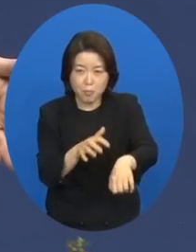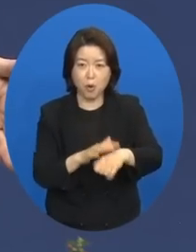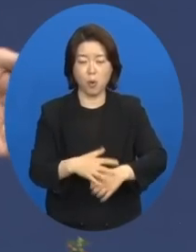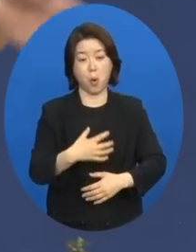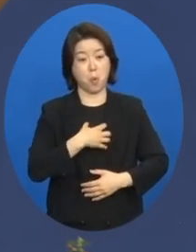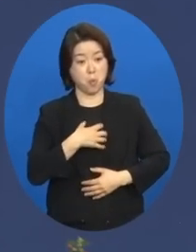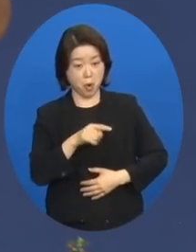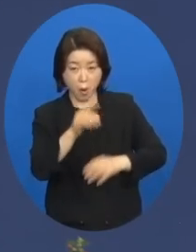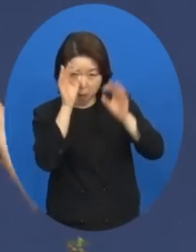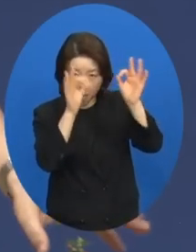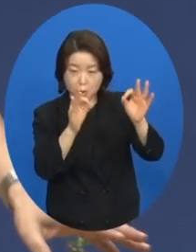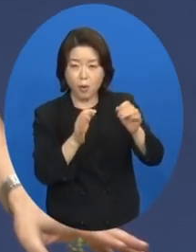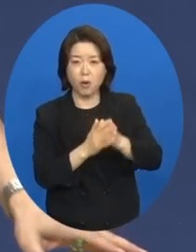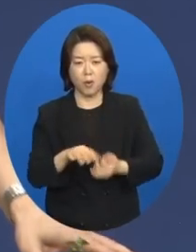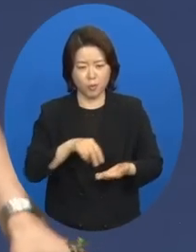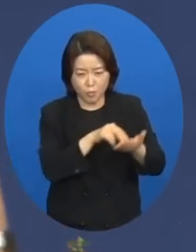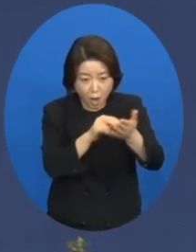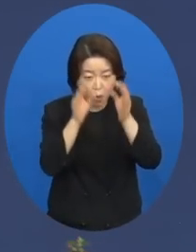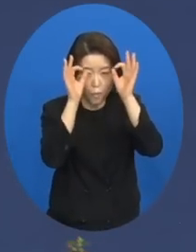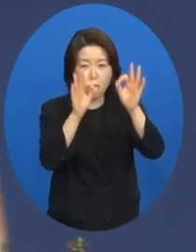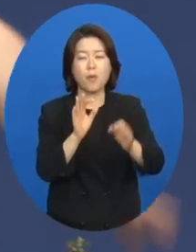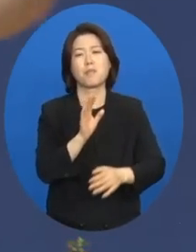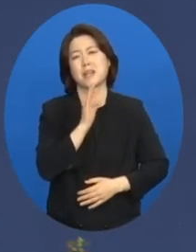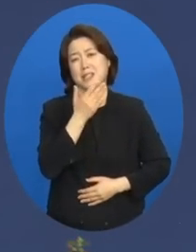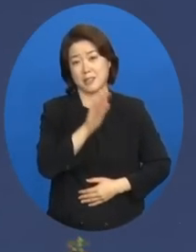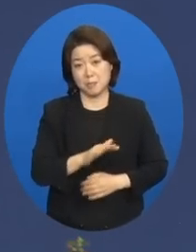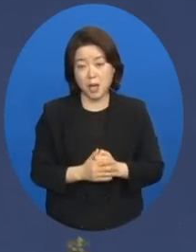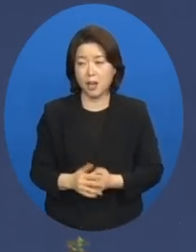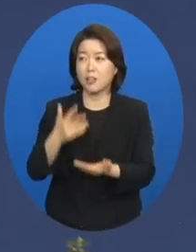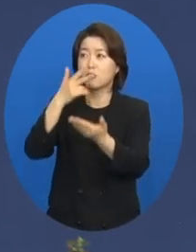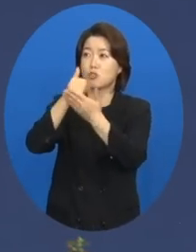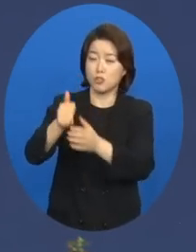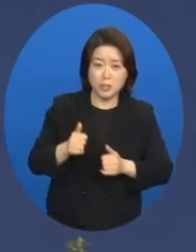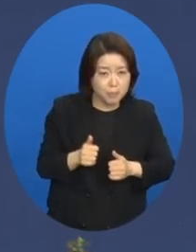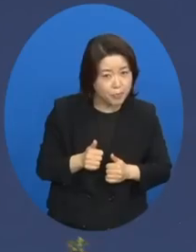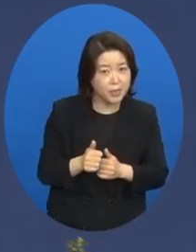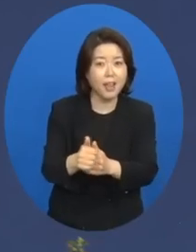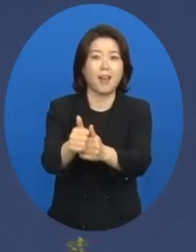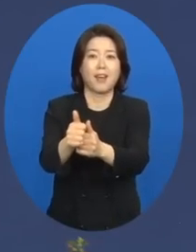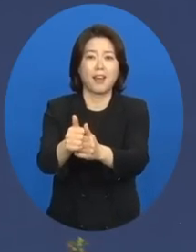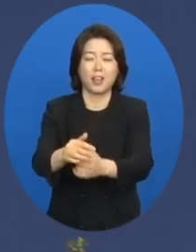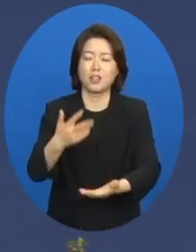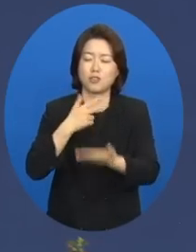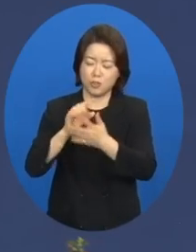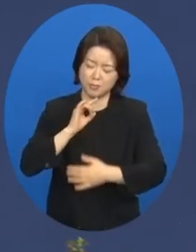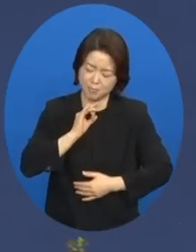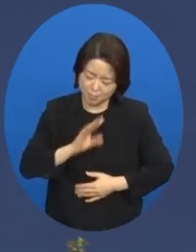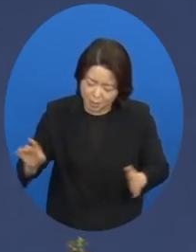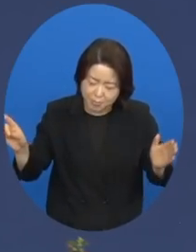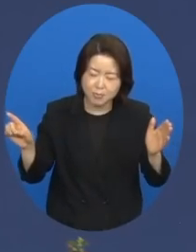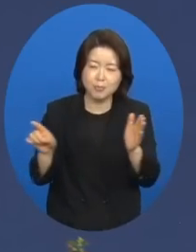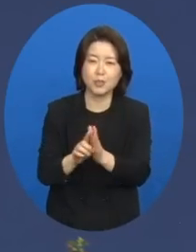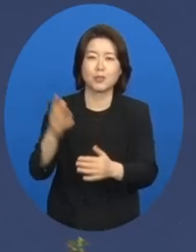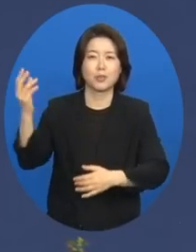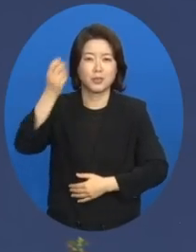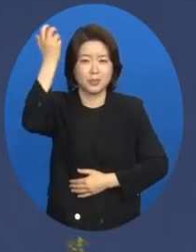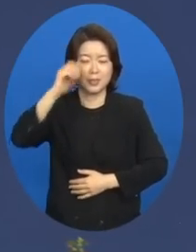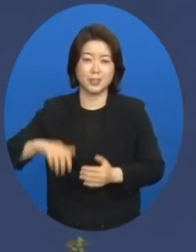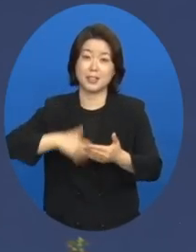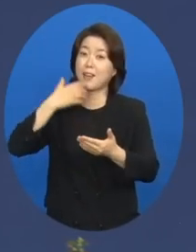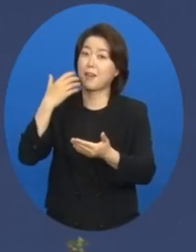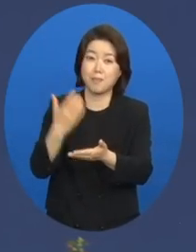위험해 보이고 외로워 보이지만 그러나 주님 따라 주님만 믿고 성령의